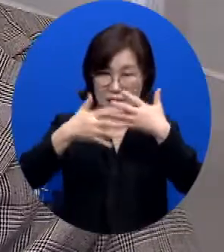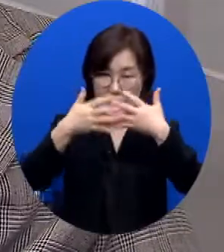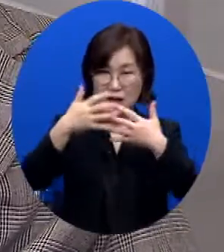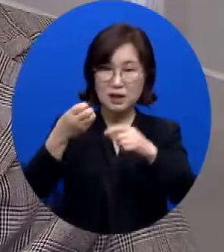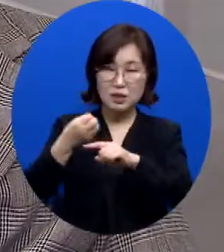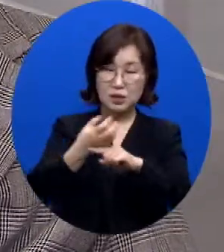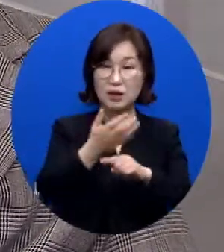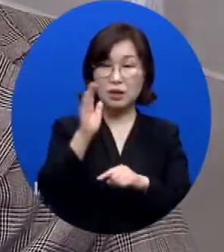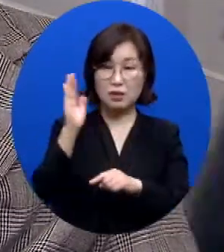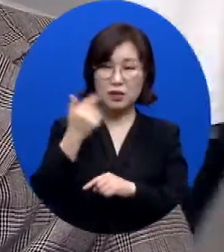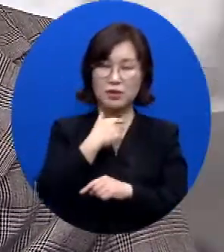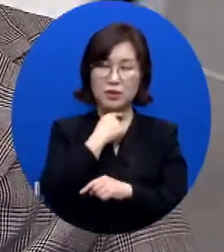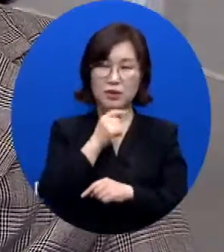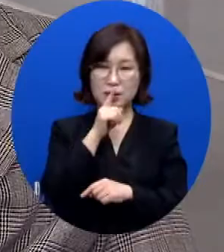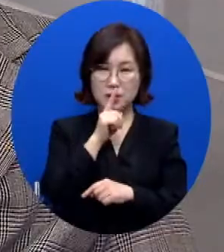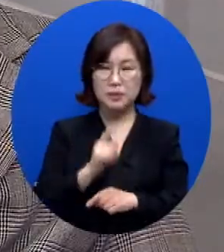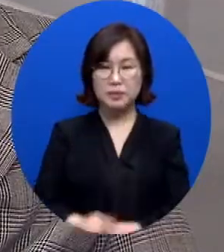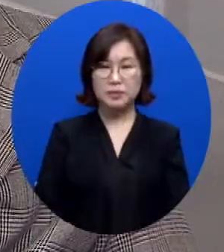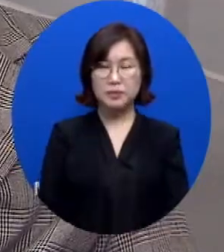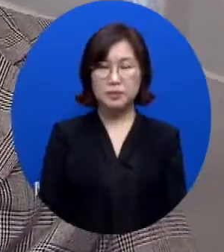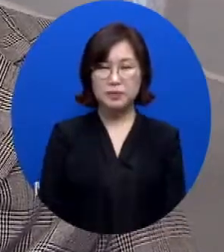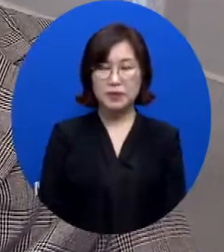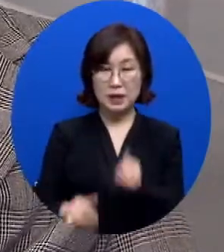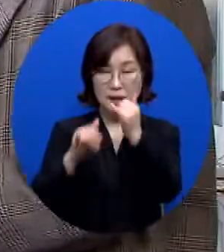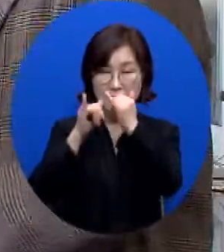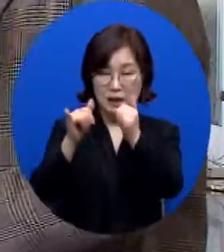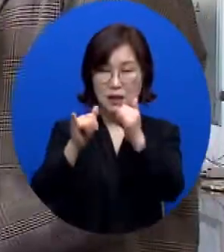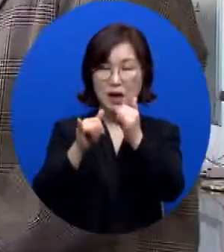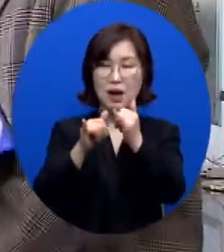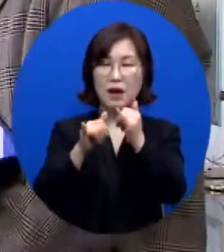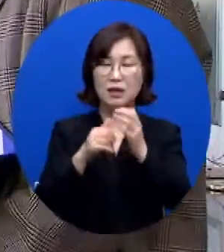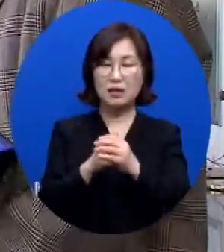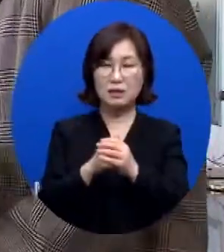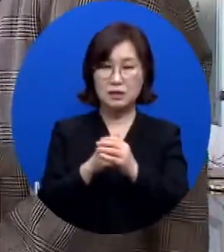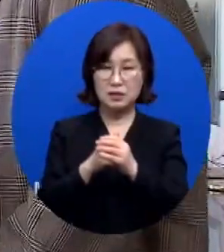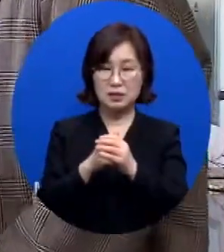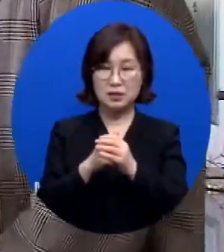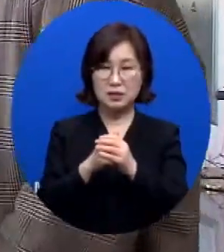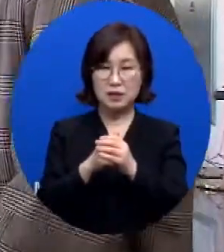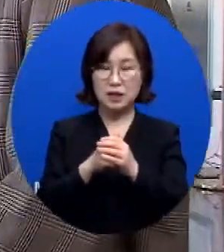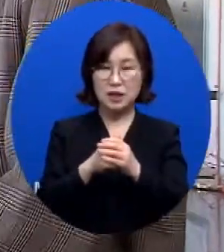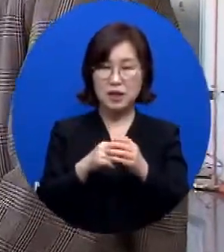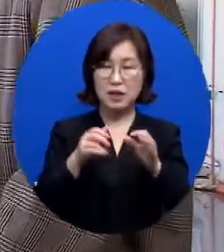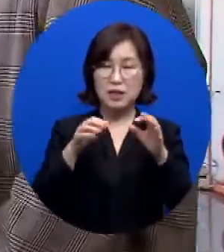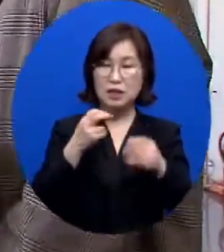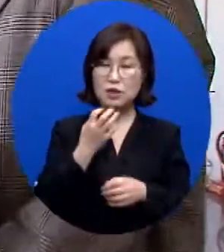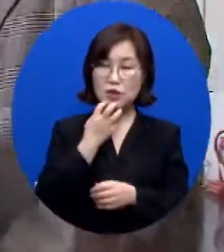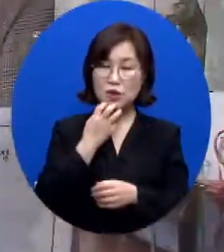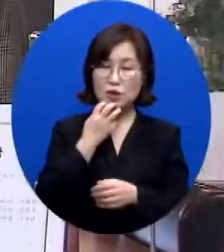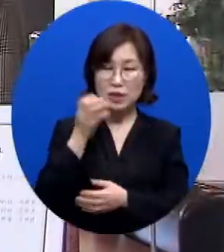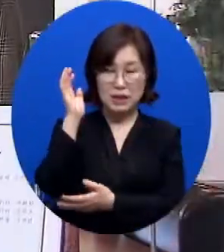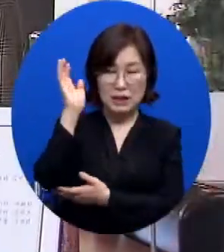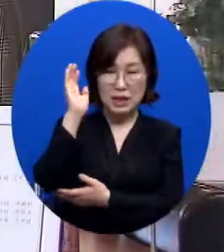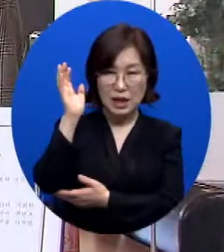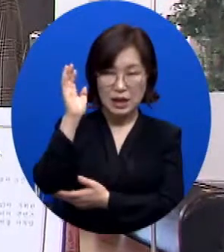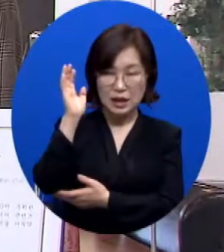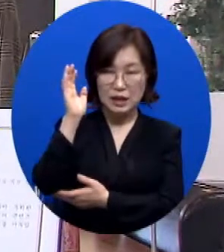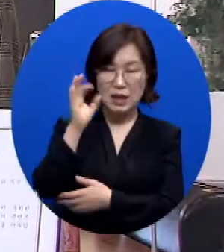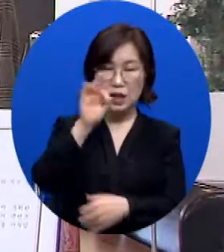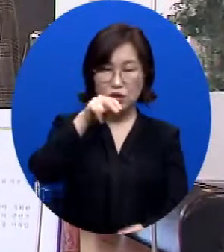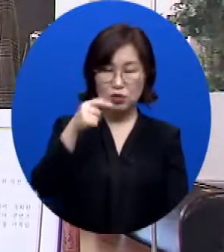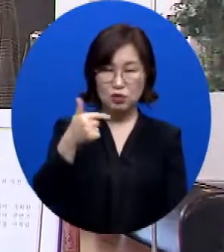배출하길 바란다고 전했습니다. 대상인 부총리 겸 교육부 장관 상에는 서울시 이야기를 출품한